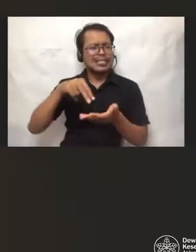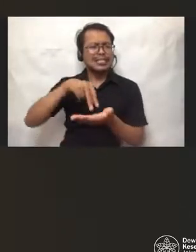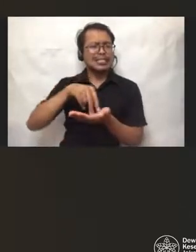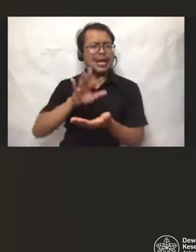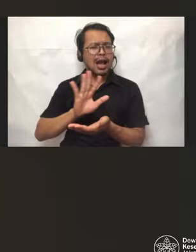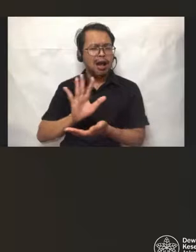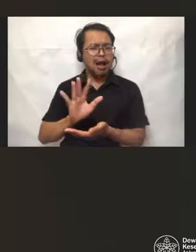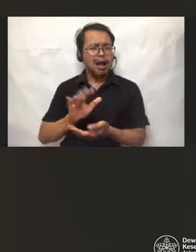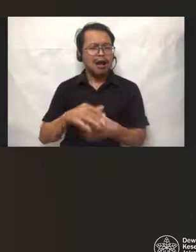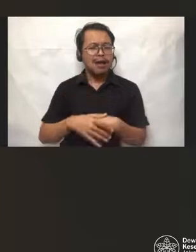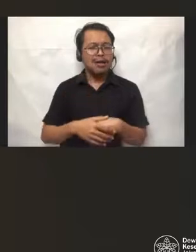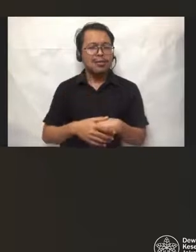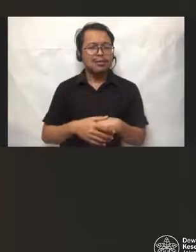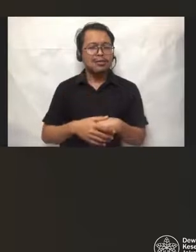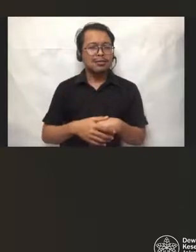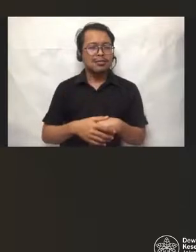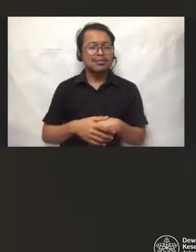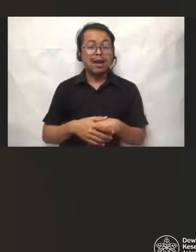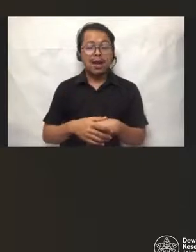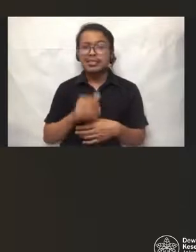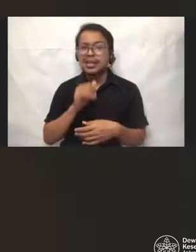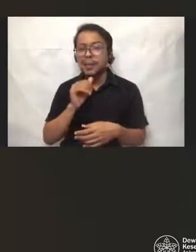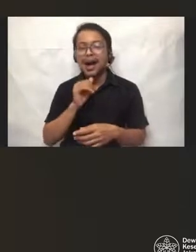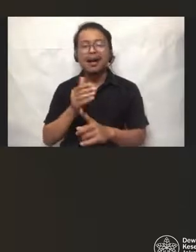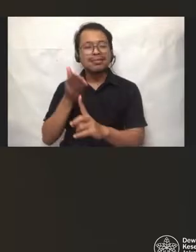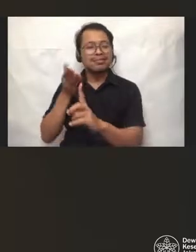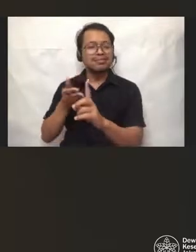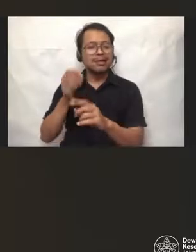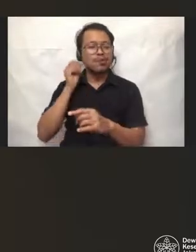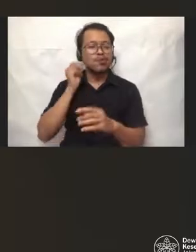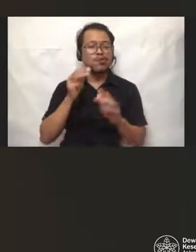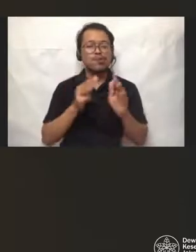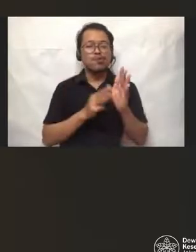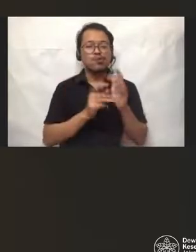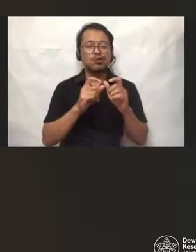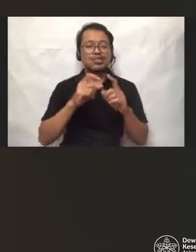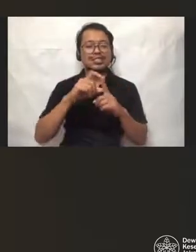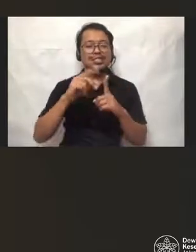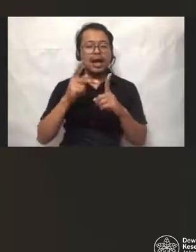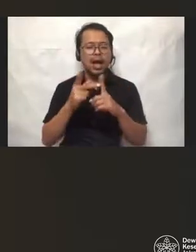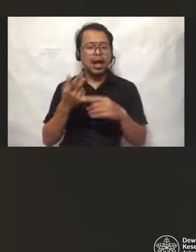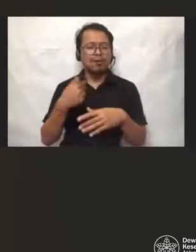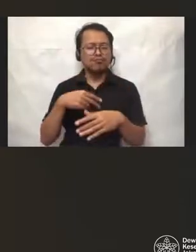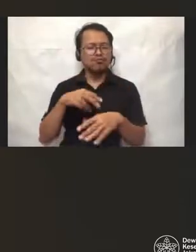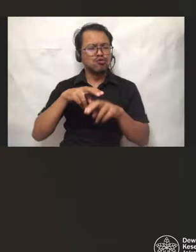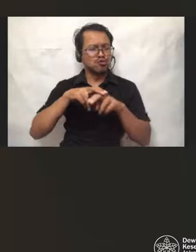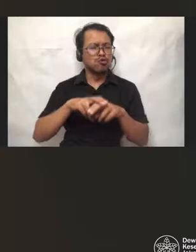Profesor Dr. Musdah Mulya tetap duduk di kursinya dengan tenang.